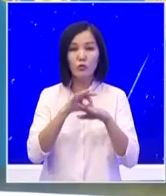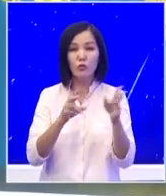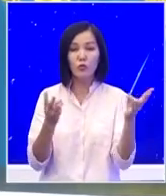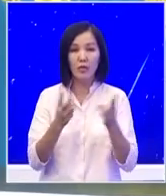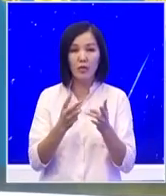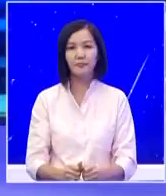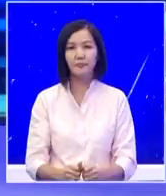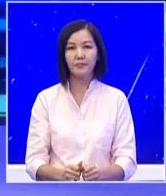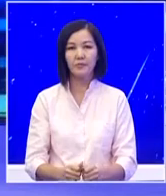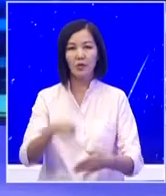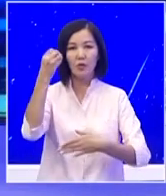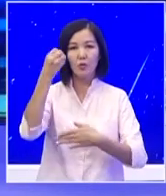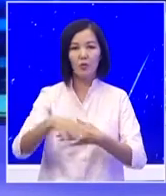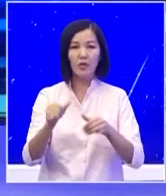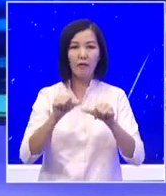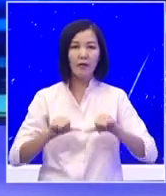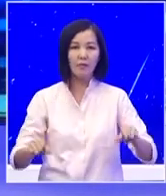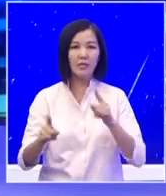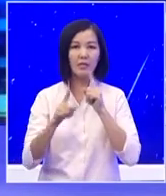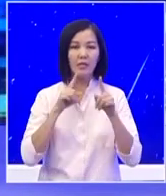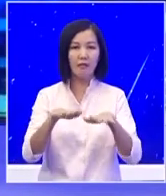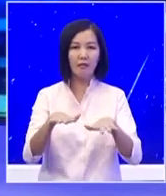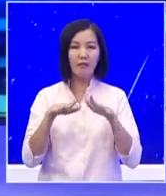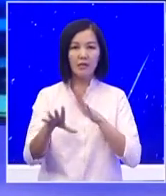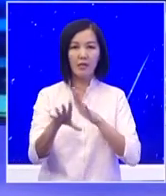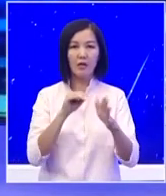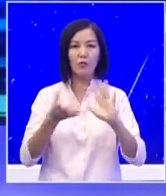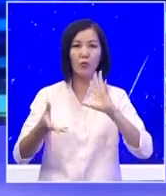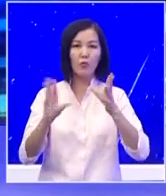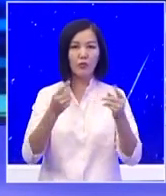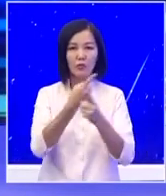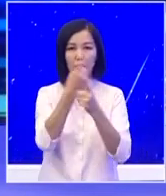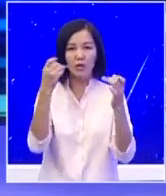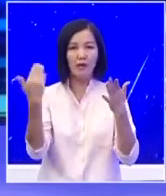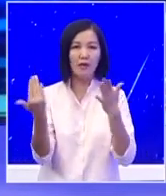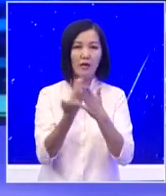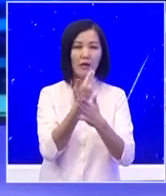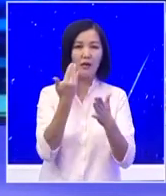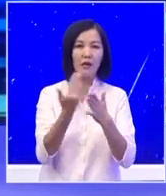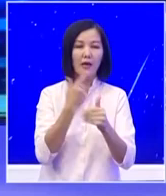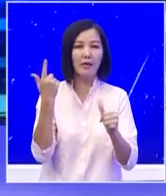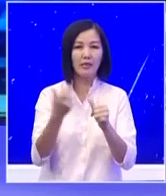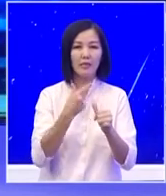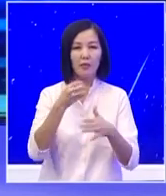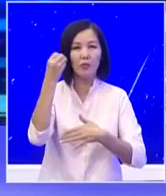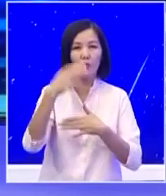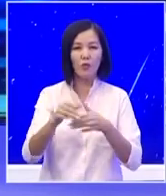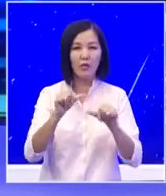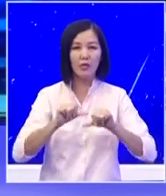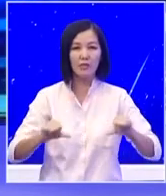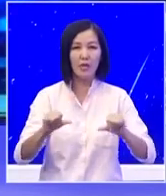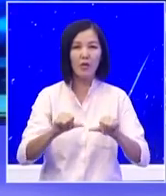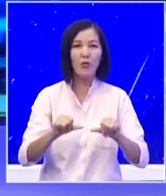алыңыздар. Орталық комиссия Сенат сайлауының соңғы қорытындысын жариялады. Жаңа сенаторлар есімін Орталық сайлау комиссиясының